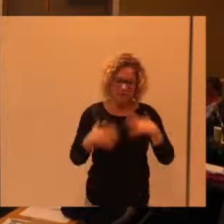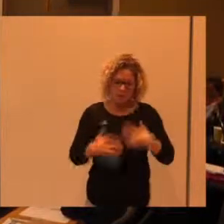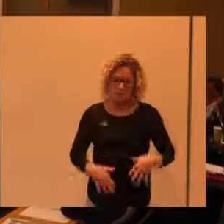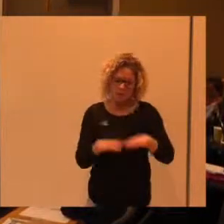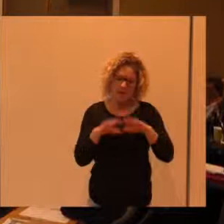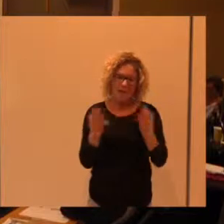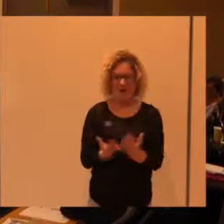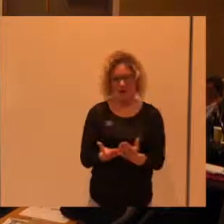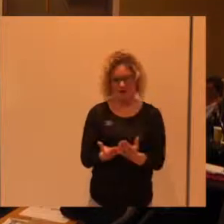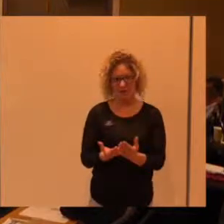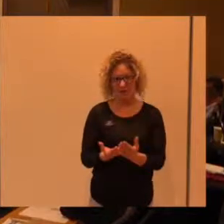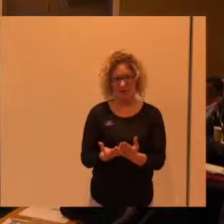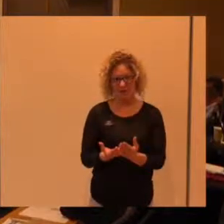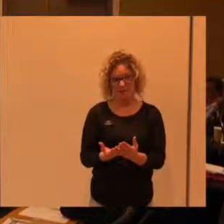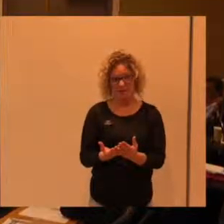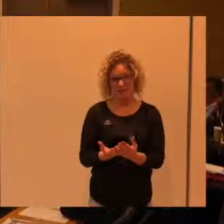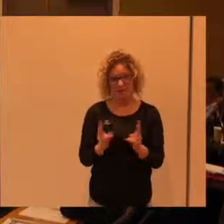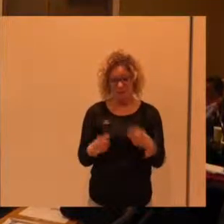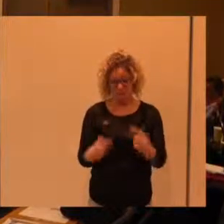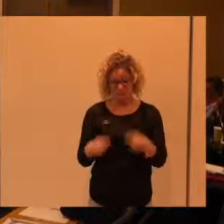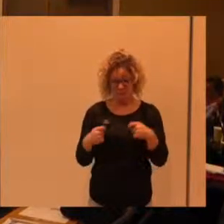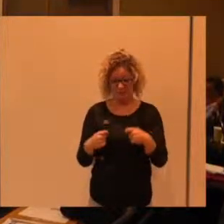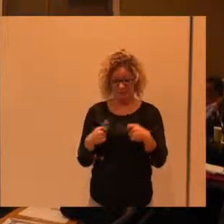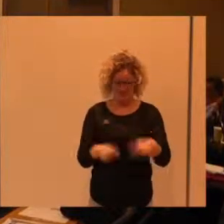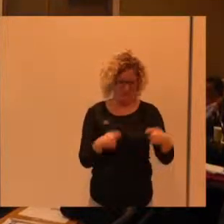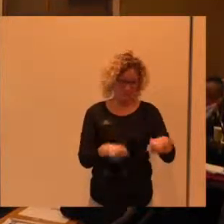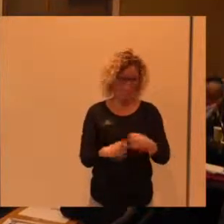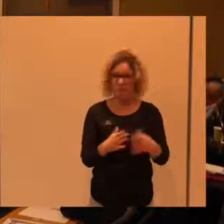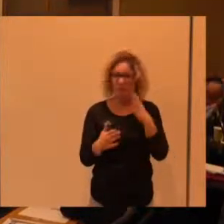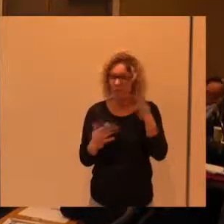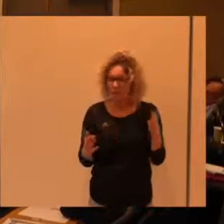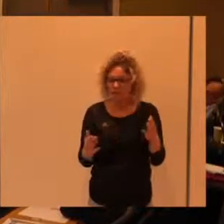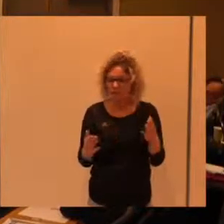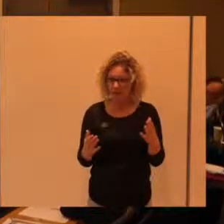den fysiska världen. Att vi gör massa misstag för att vi inte vet.